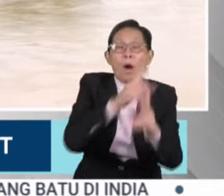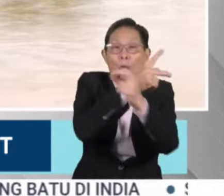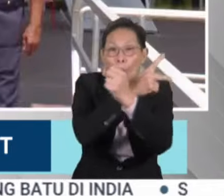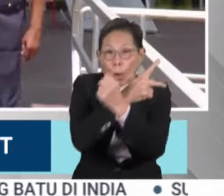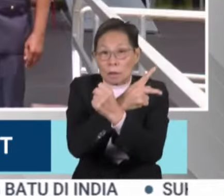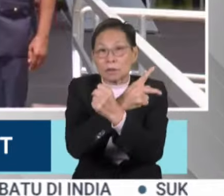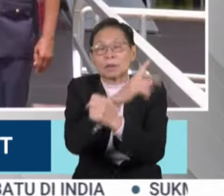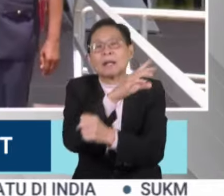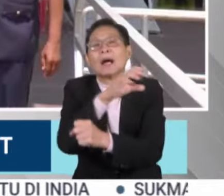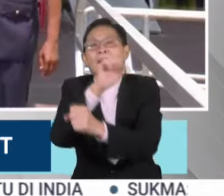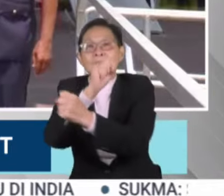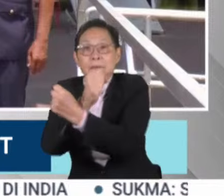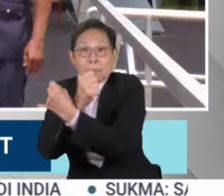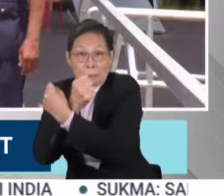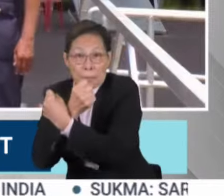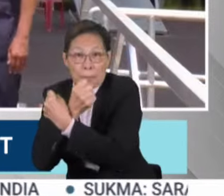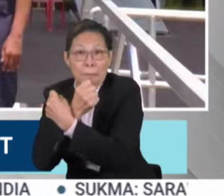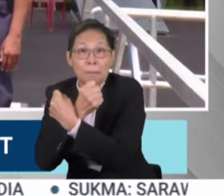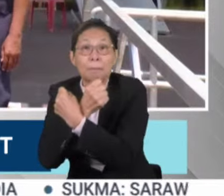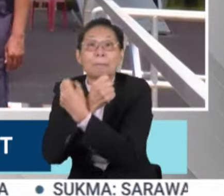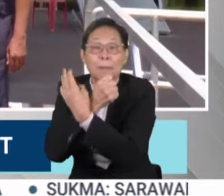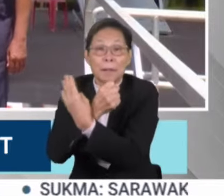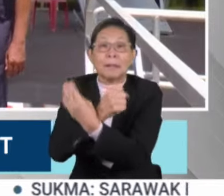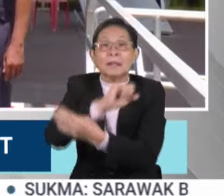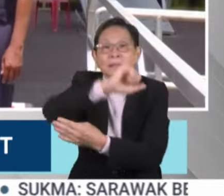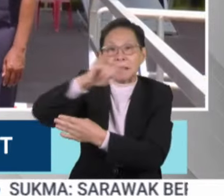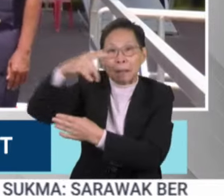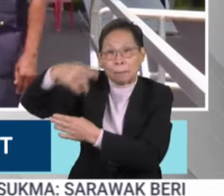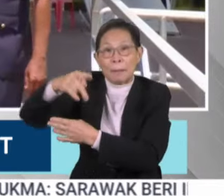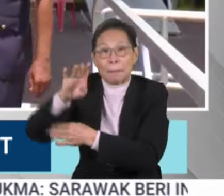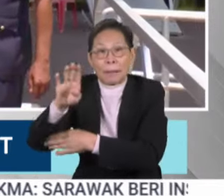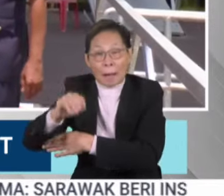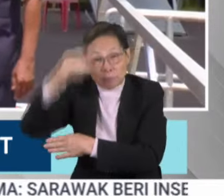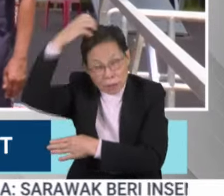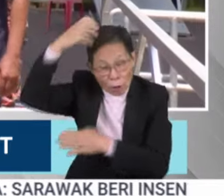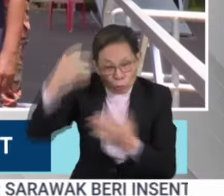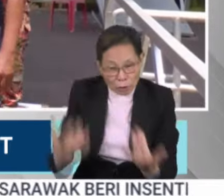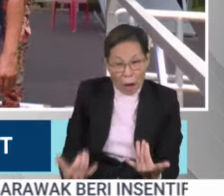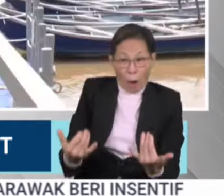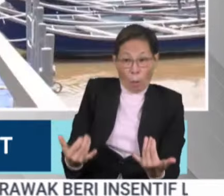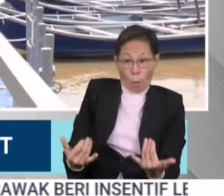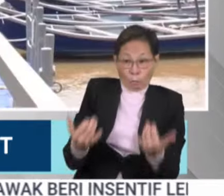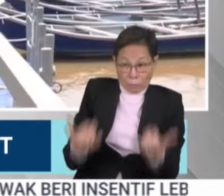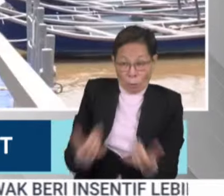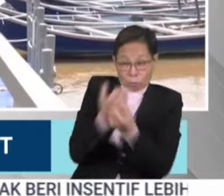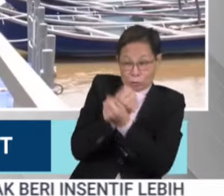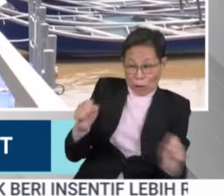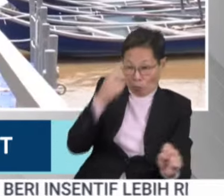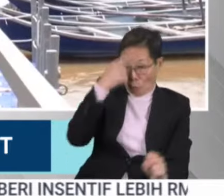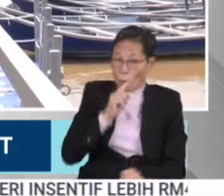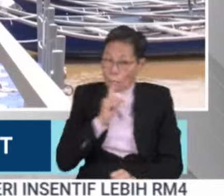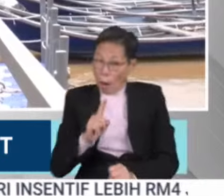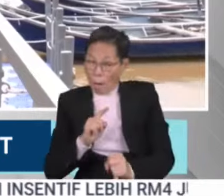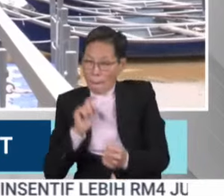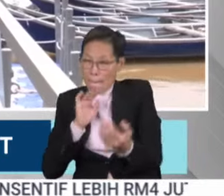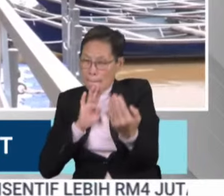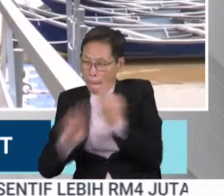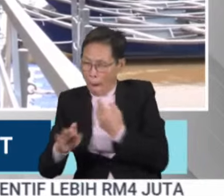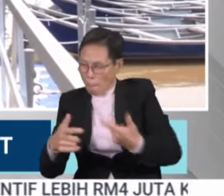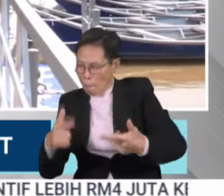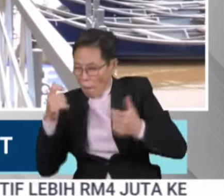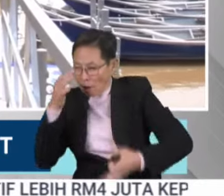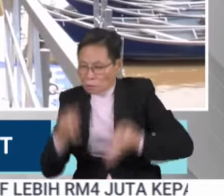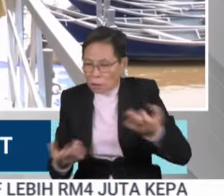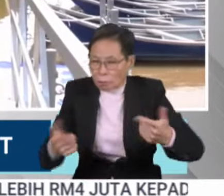Kuala Selangor dan Sabak Bernam. Oleh itu, JBPM Selangor kini bersiap sedia bagi memastikan tidak balas pantas